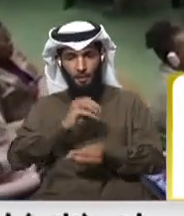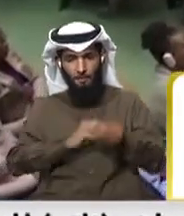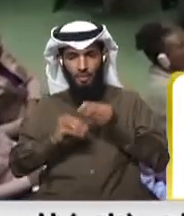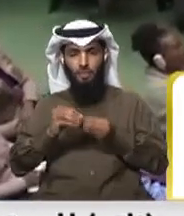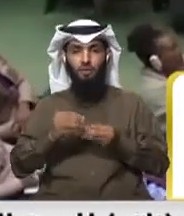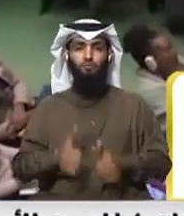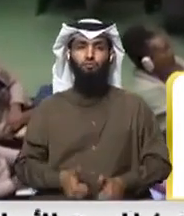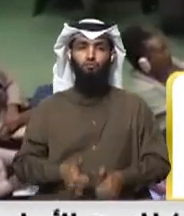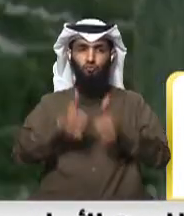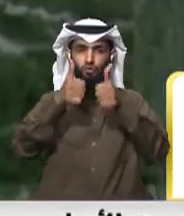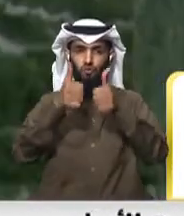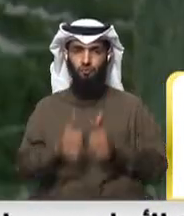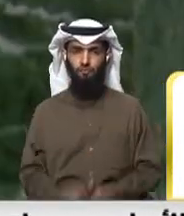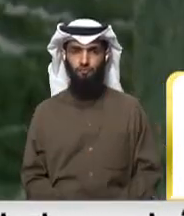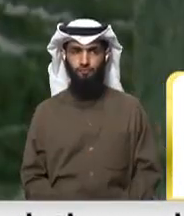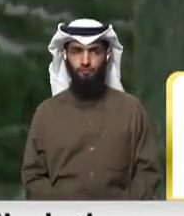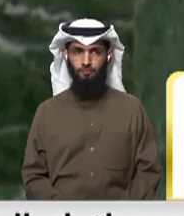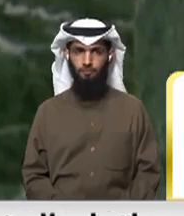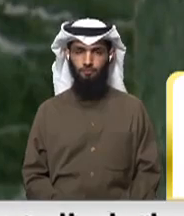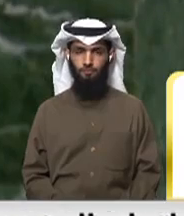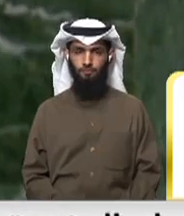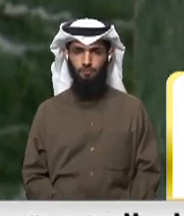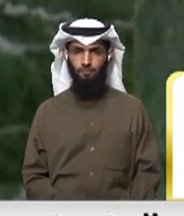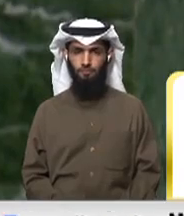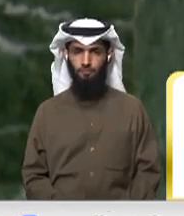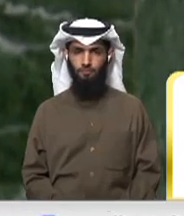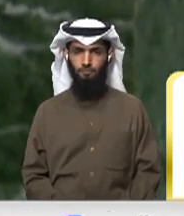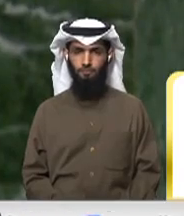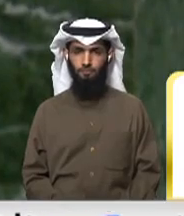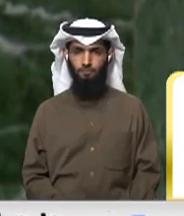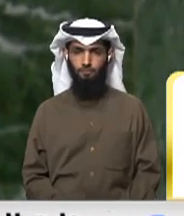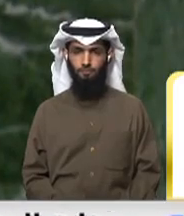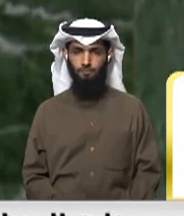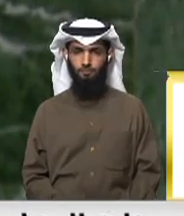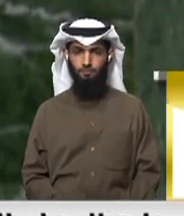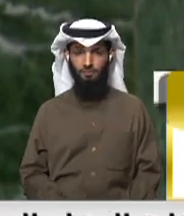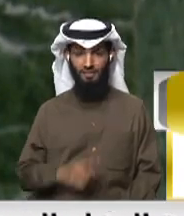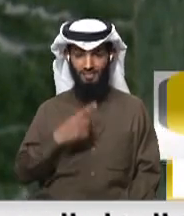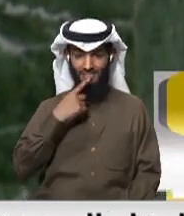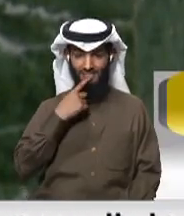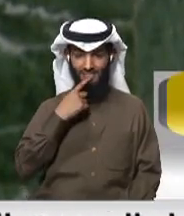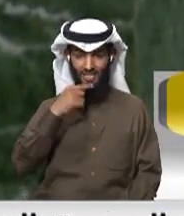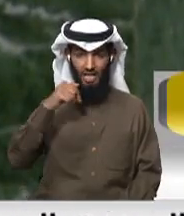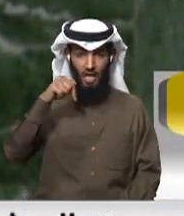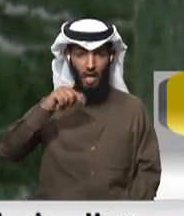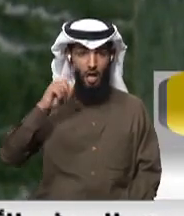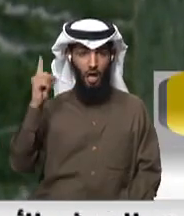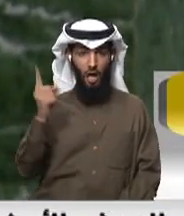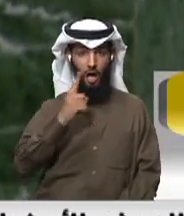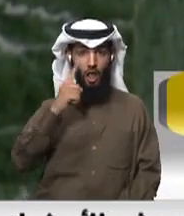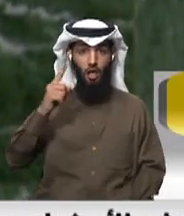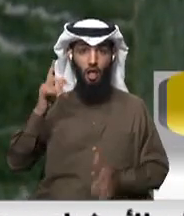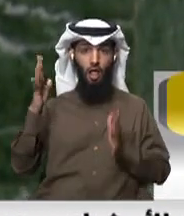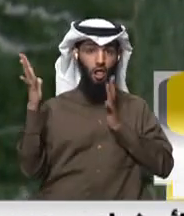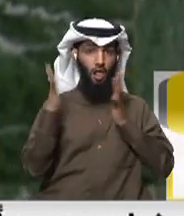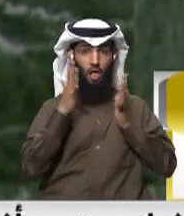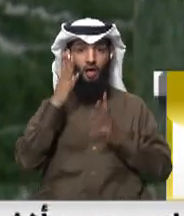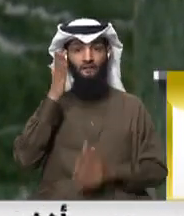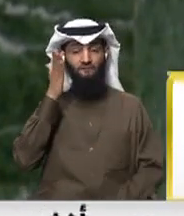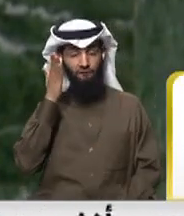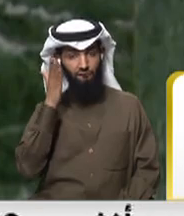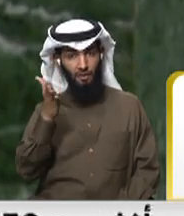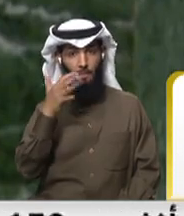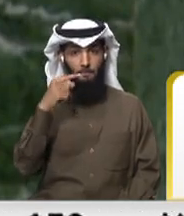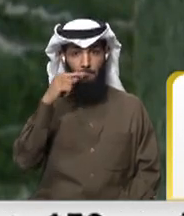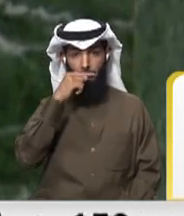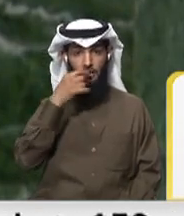المؤسسات والتمويل. Our world is going through turbulent times. يمر عالمنا بأوقات مضطربة، وتتضرر النساء والفتيات